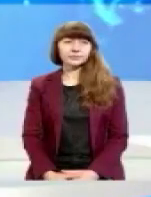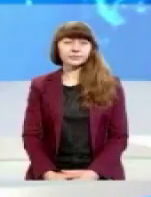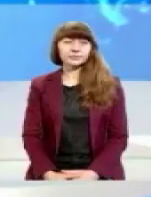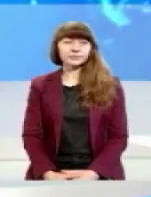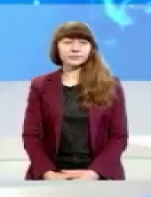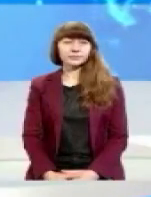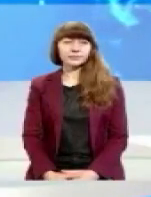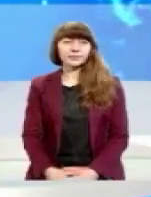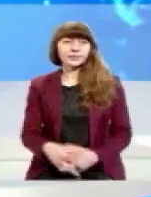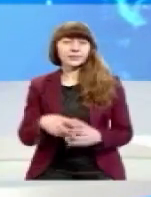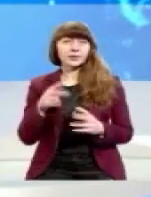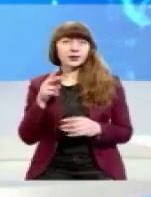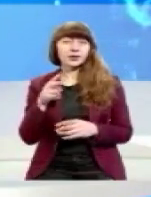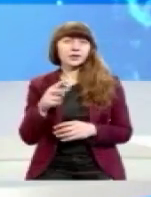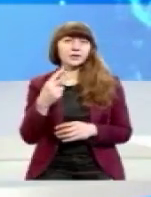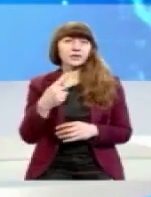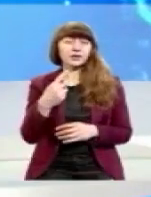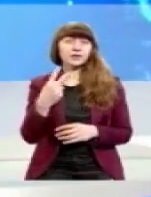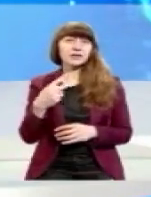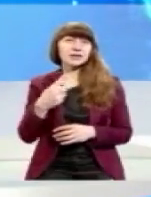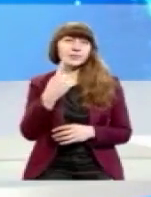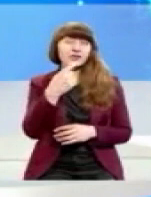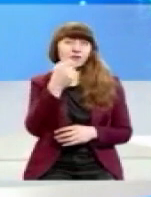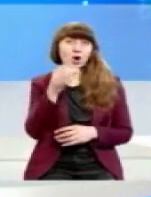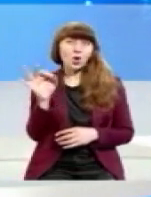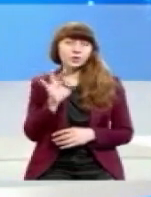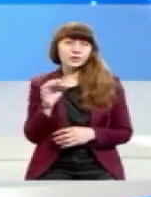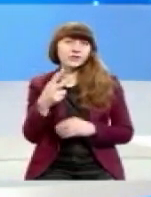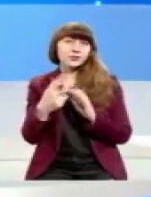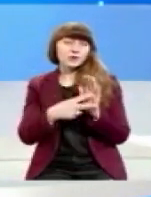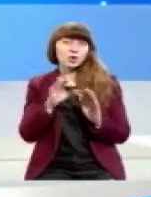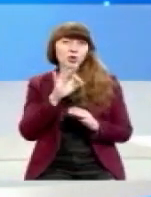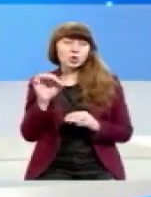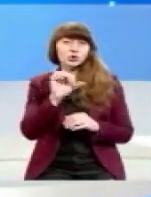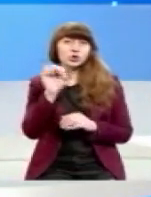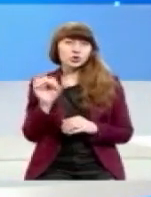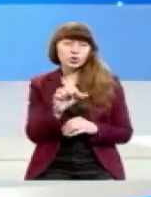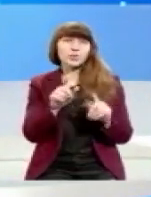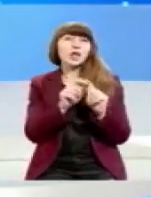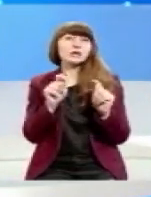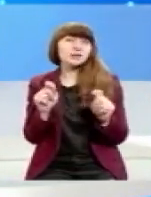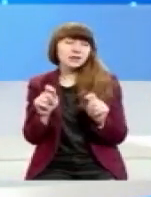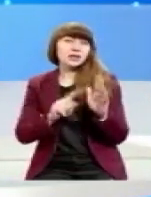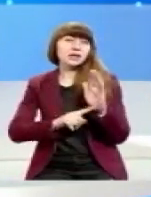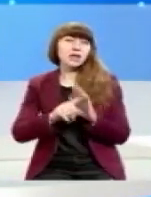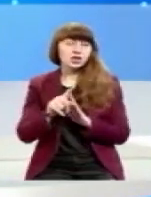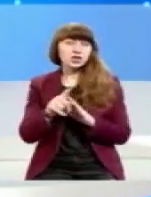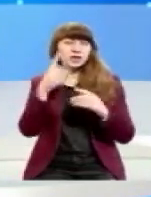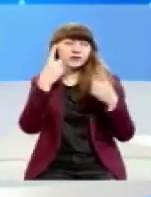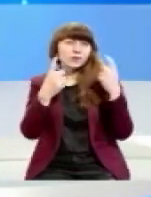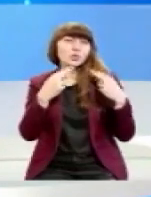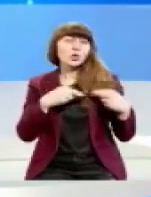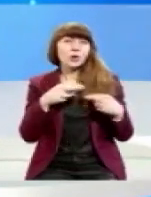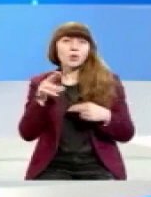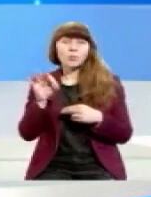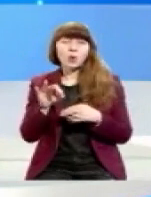21 қазан күні сағат 18:00-де Қазақстан Республикасының президенттігіне үміткер Салтанат Тұрсынбекованың қолдауға арналған штаб